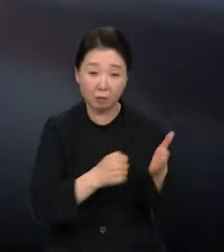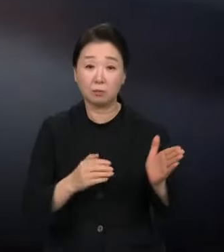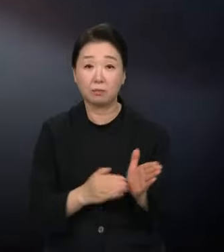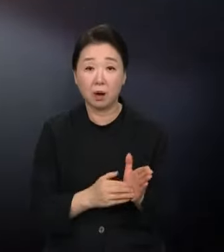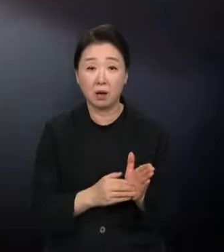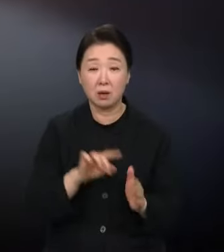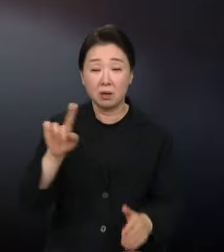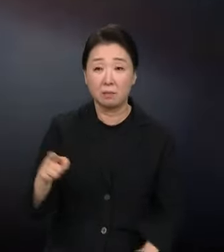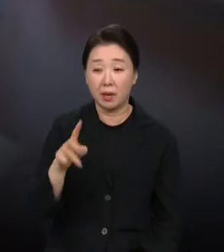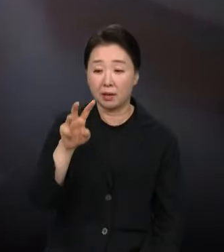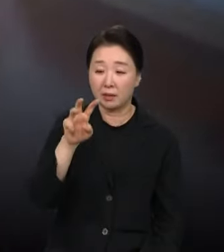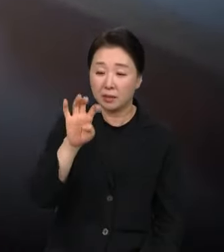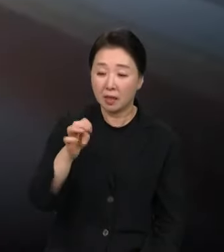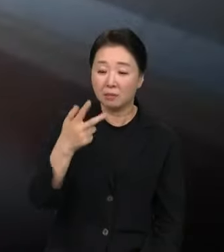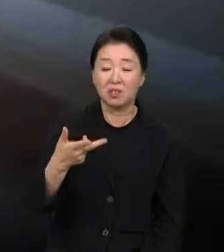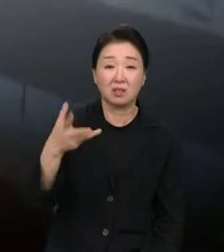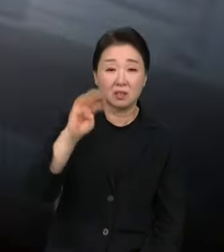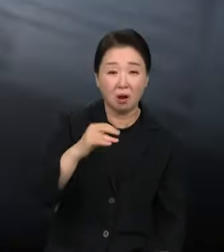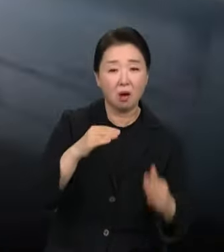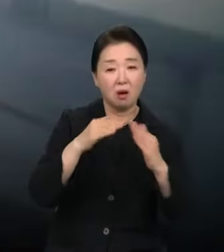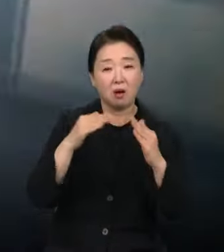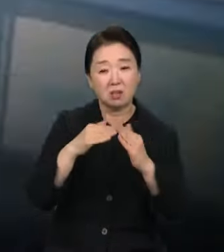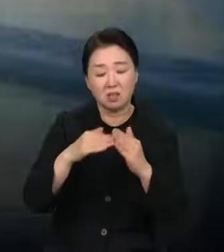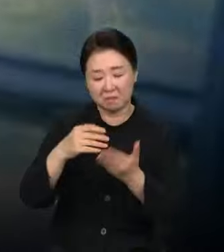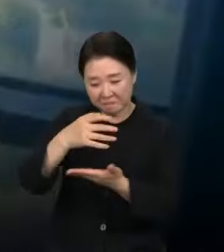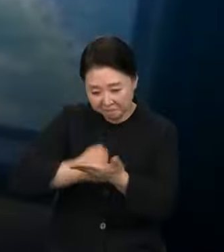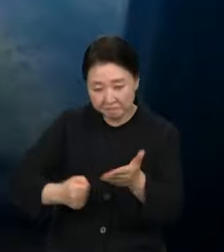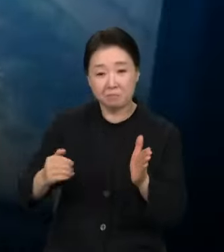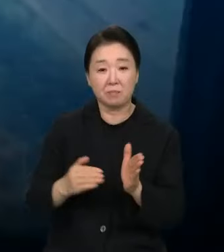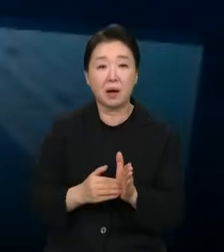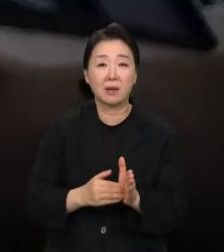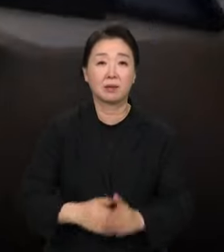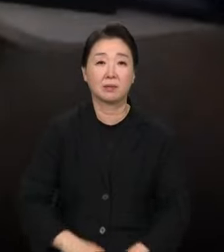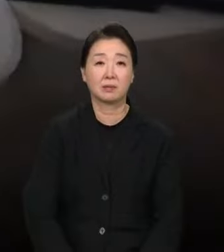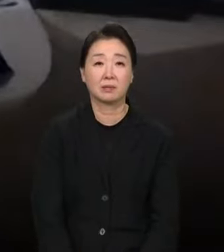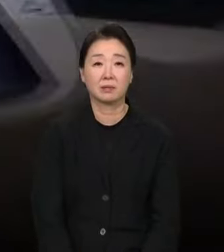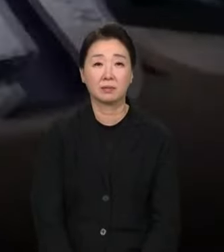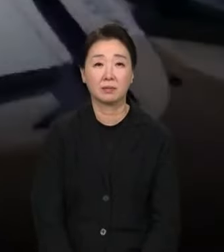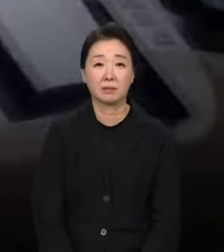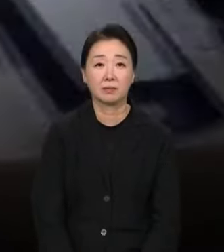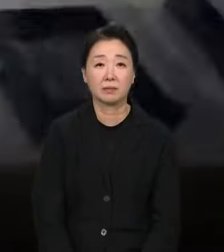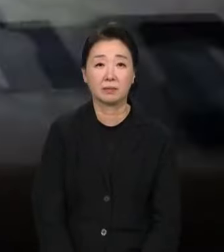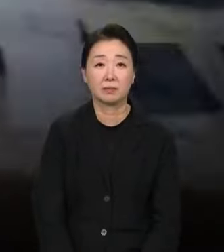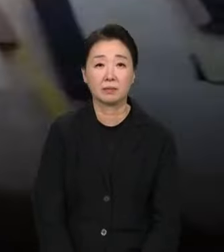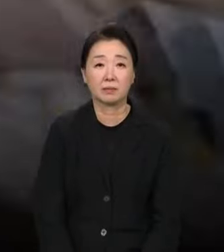147억원 상당의 부동산을 추진 보존했습니다 jtbc